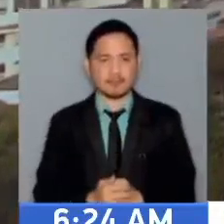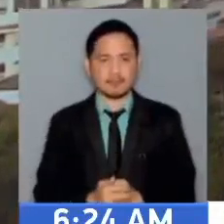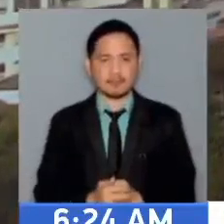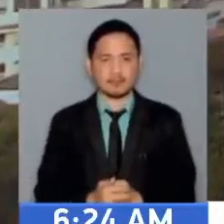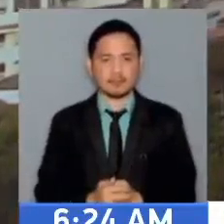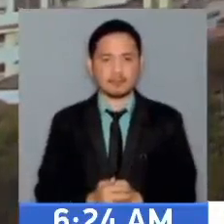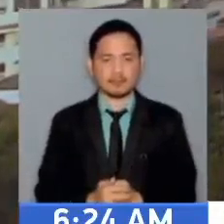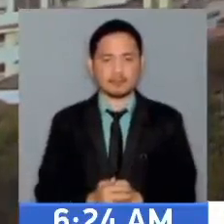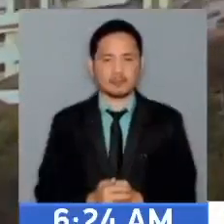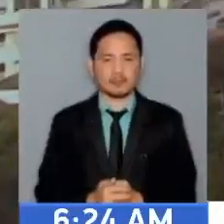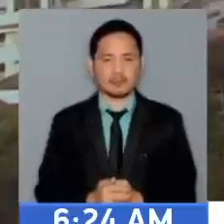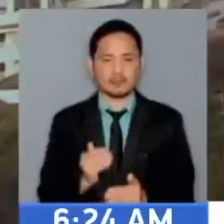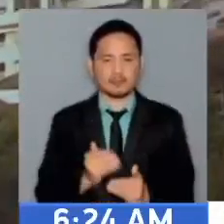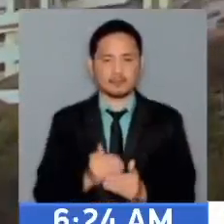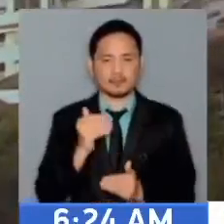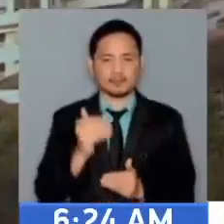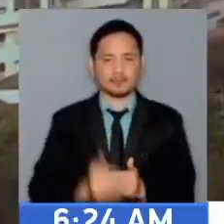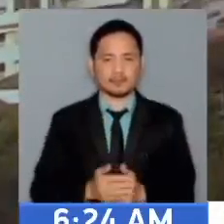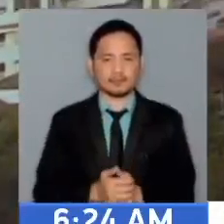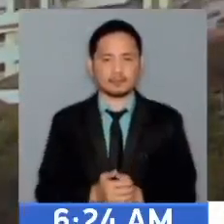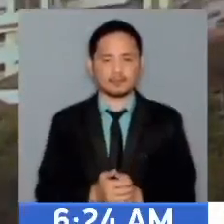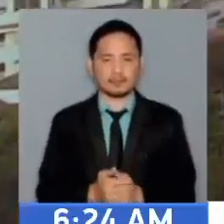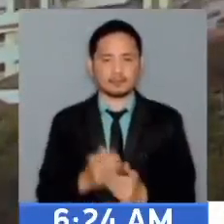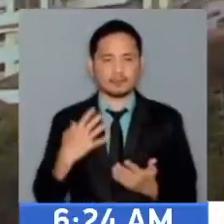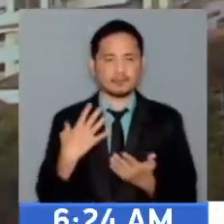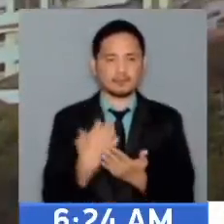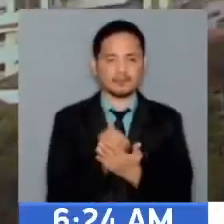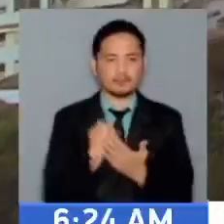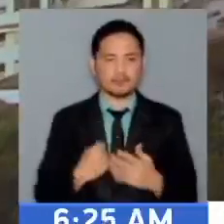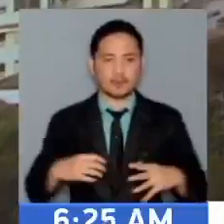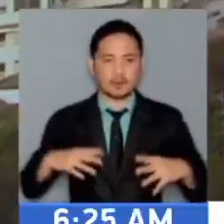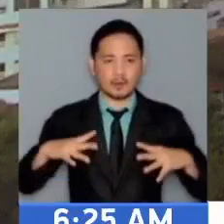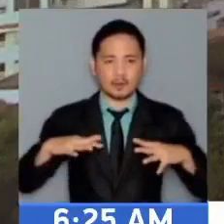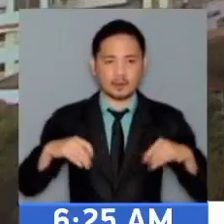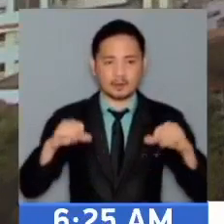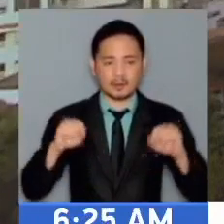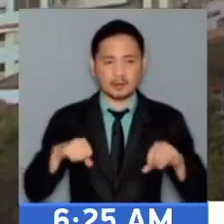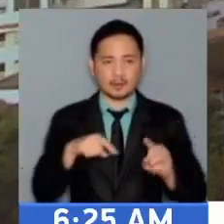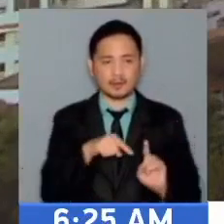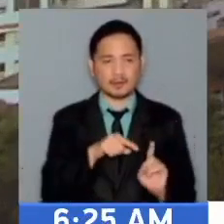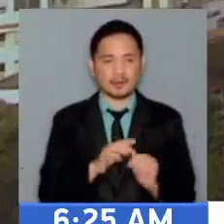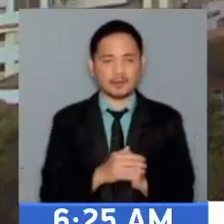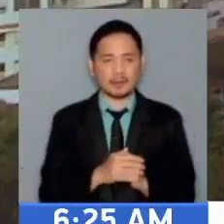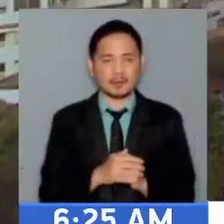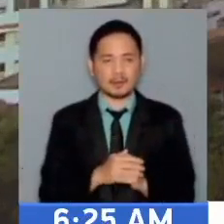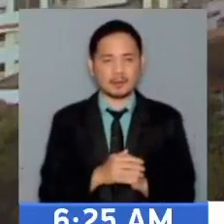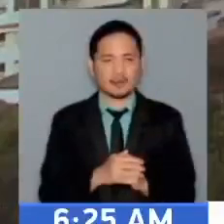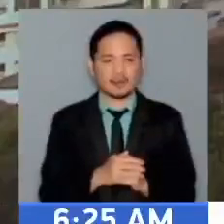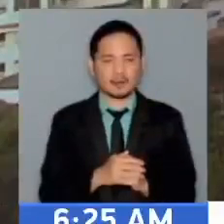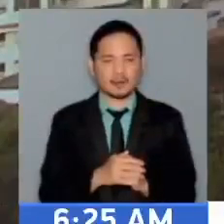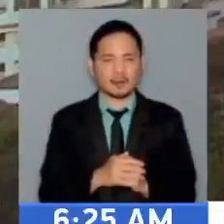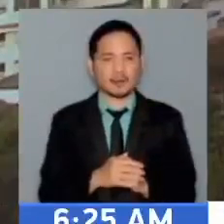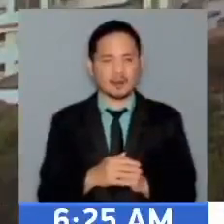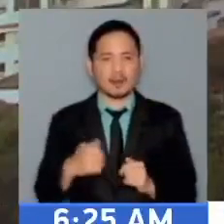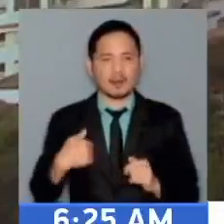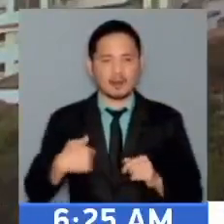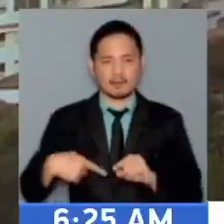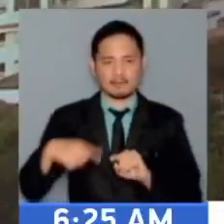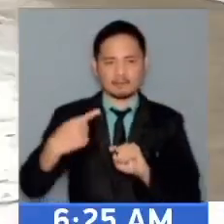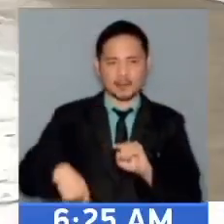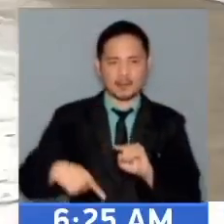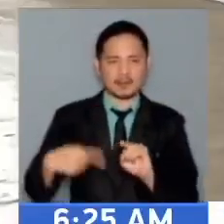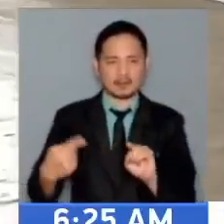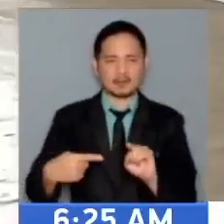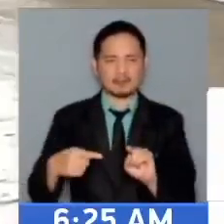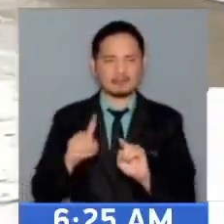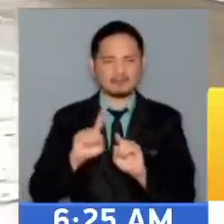Mga kapuso, samantalahin ang bakasyon, may alok na libreng tuli para sa mga batang lalaki na edad 10 hanggang 16 na taong gulang sa Pasig.